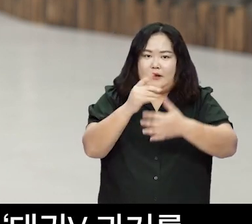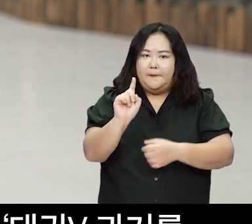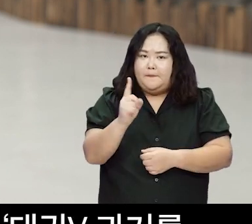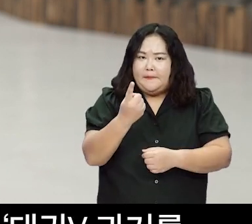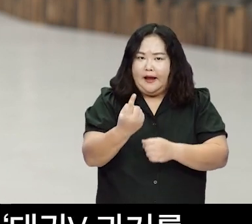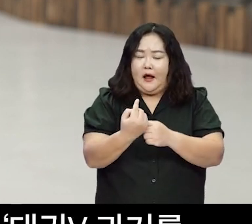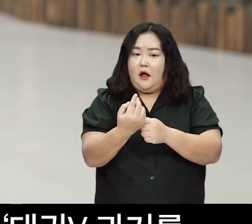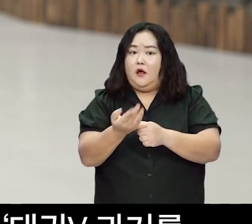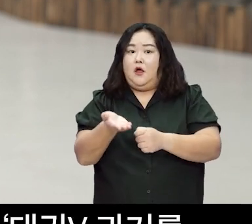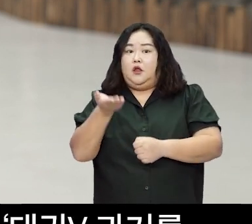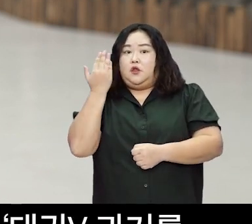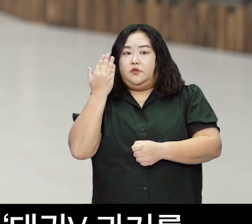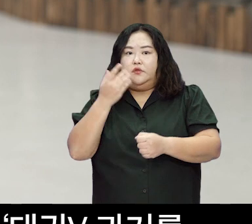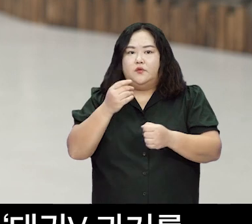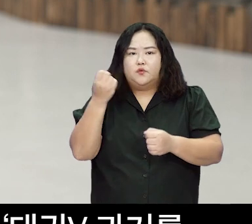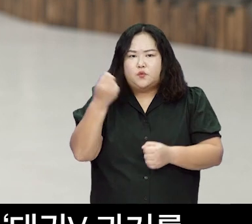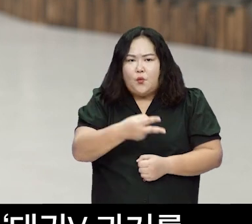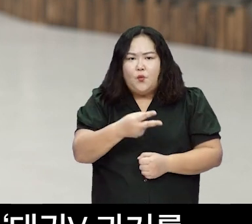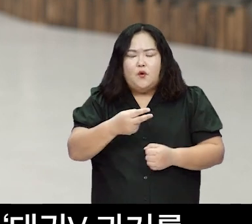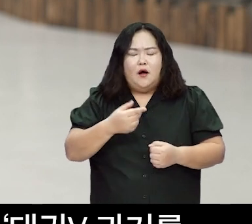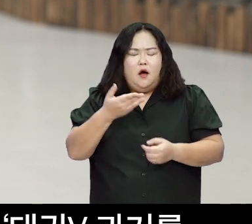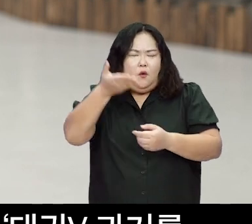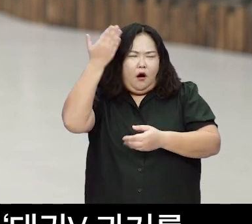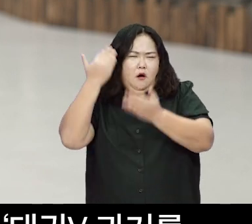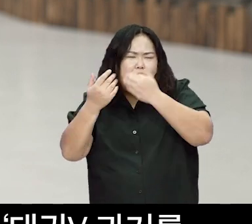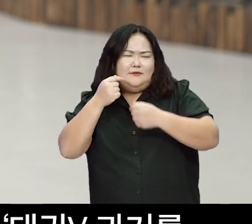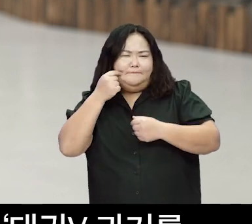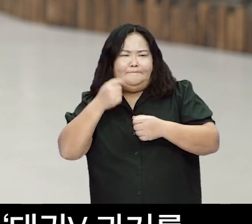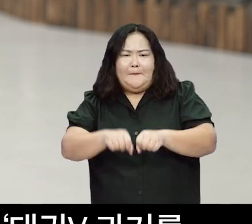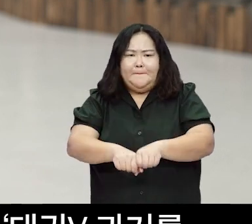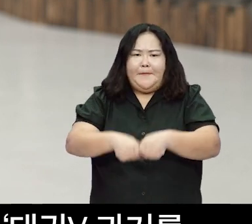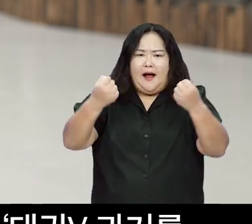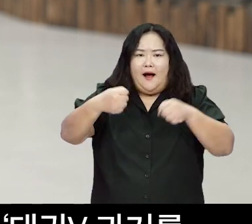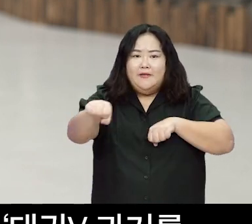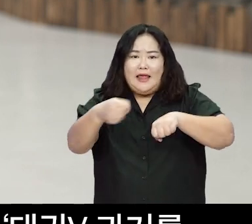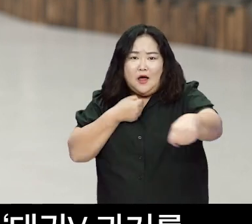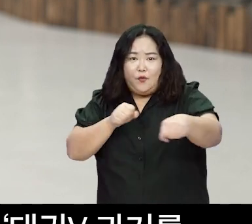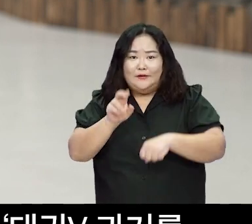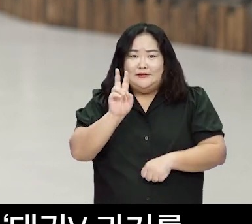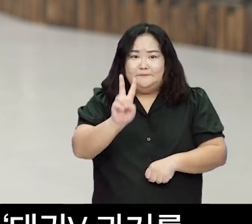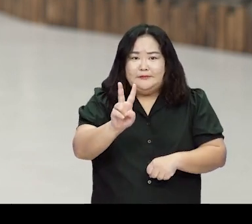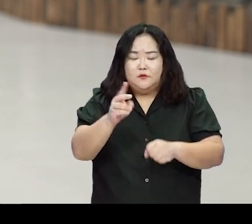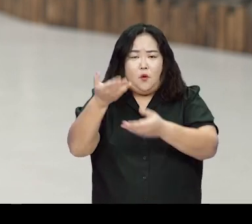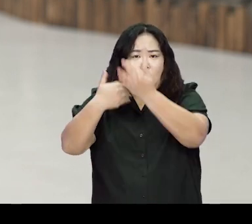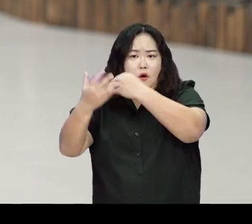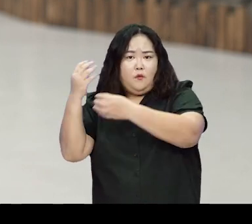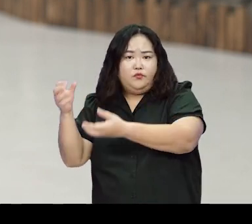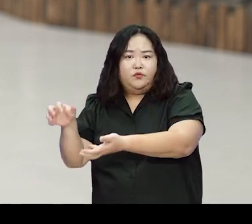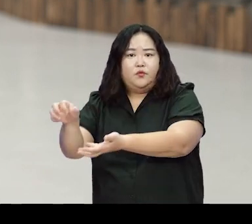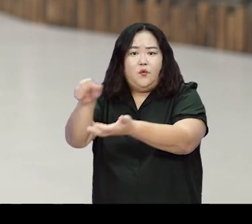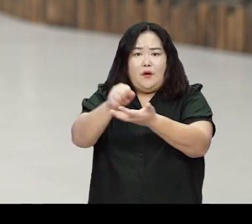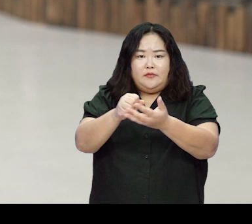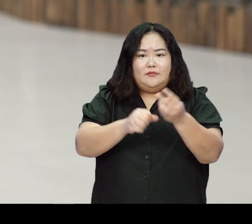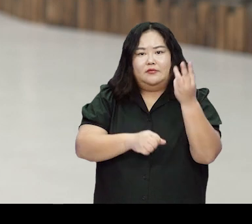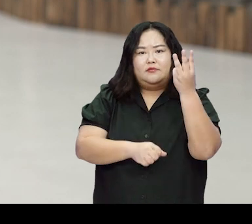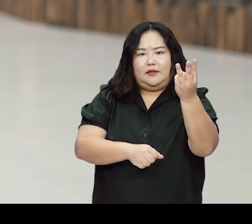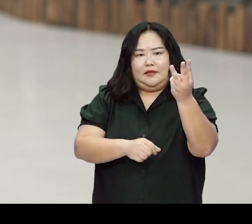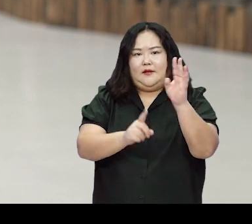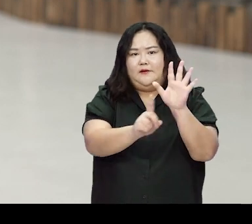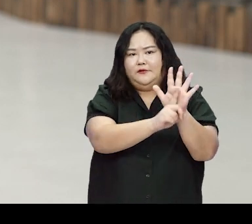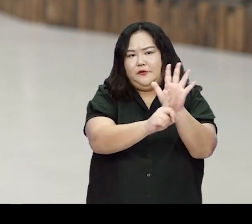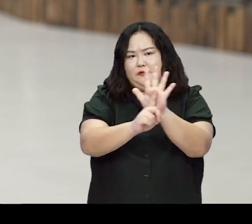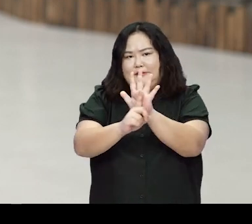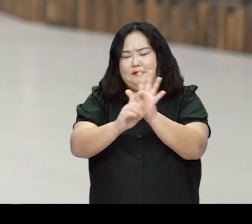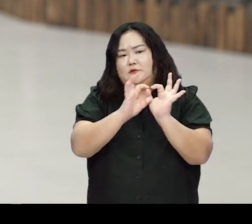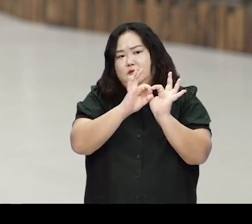한국 영화 100년전 그리고 과거 큰 인기를 끌었던 만화 태권부 과거를 소환하다 총 세 개의 전시로